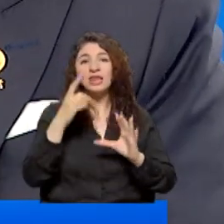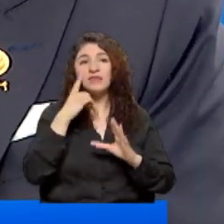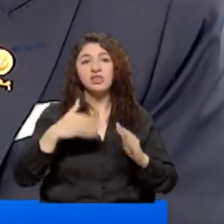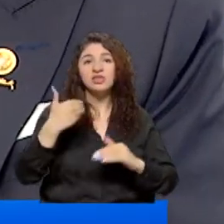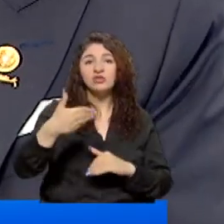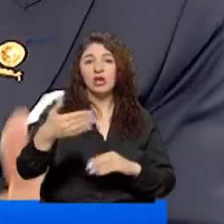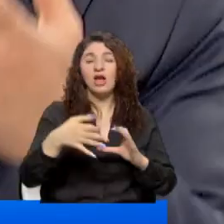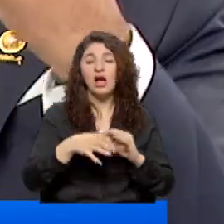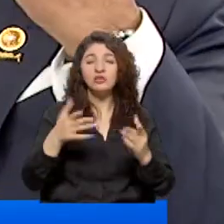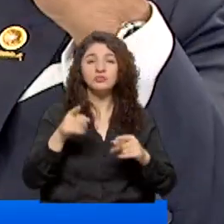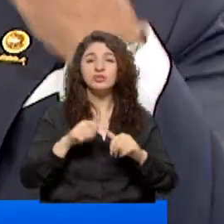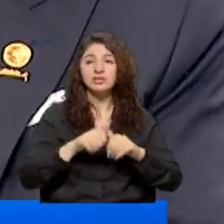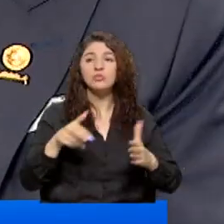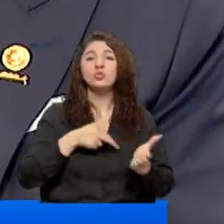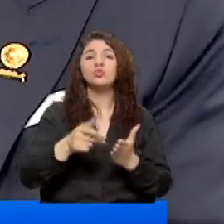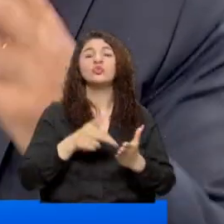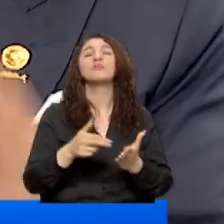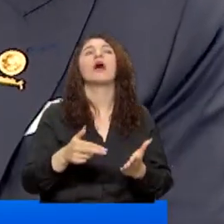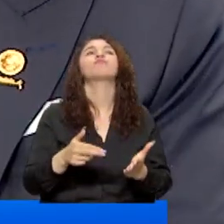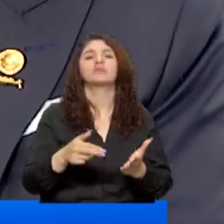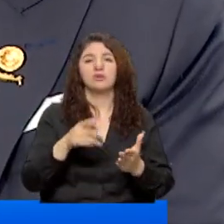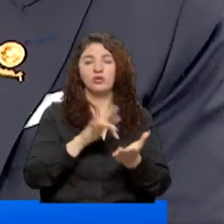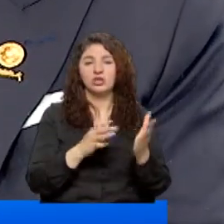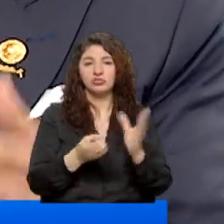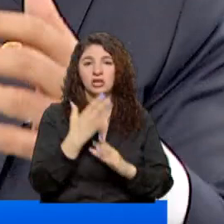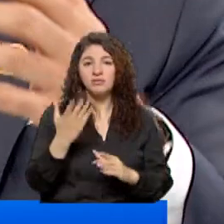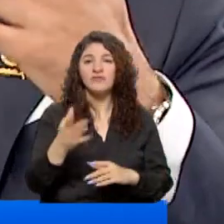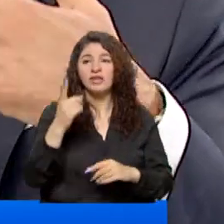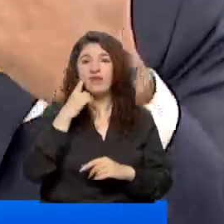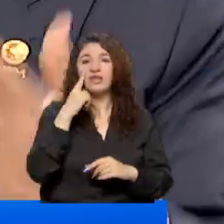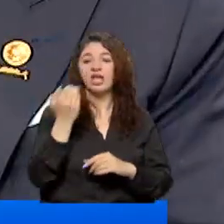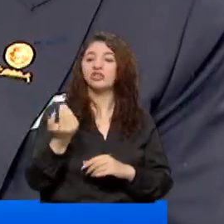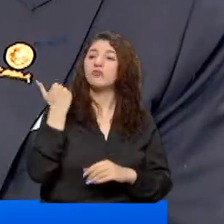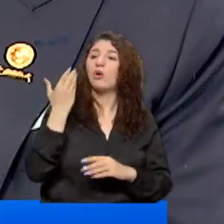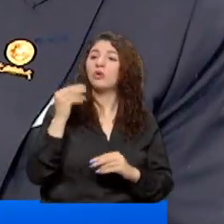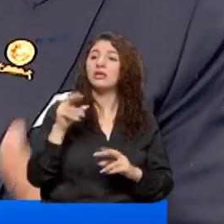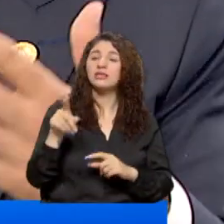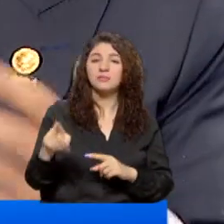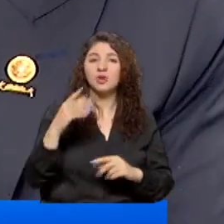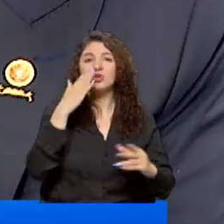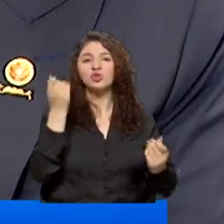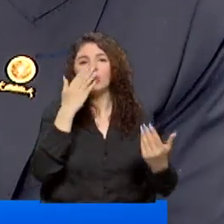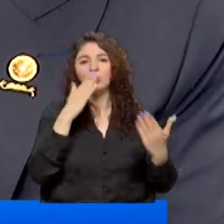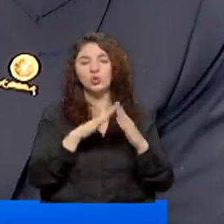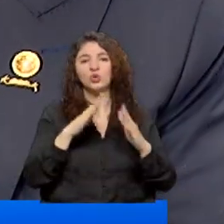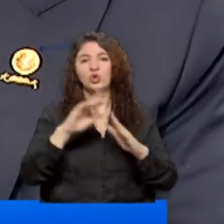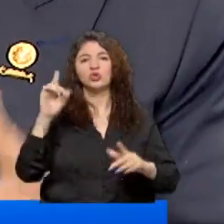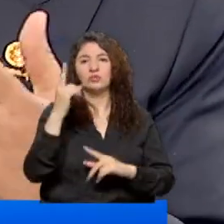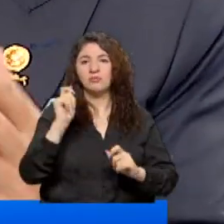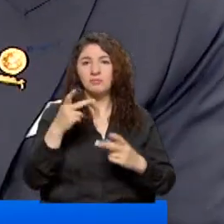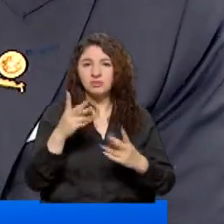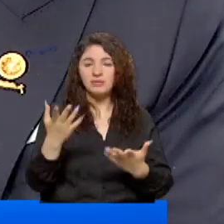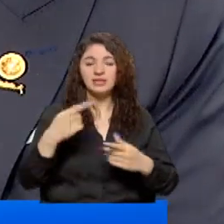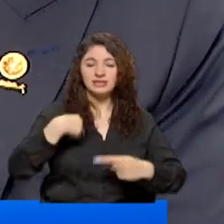devletin geleceği ile ilgili artık Bu sistemin yürümediğini ortaya koymak ve Devleti geçmişte olduğu gibi ya katlı yönetebilmek